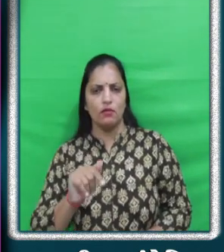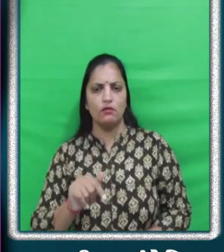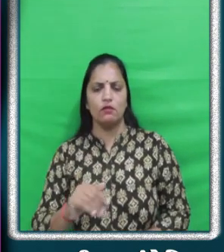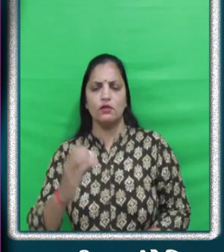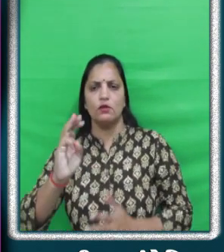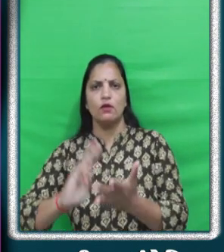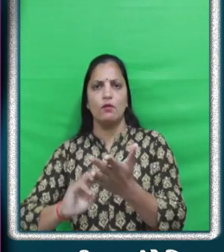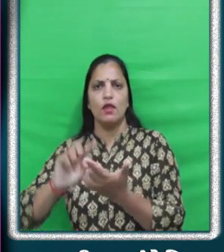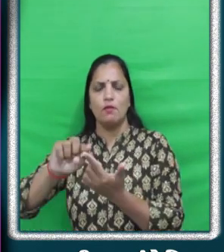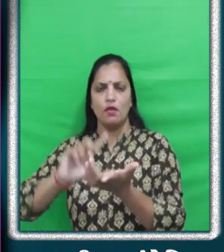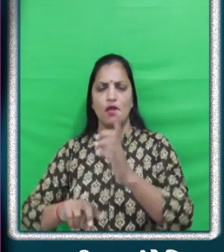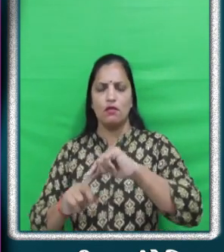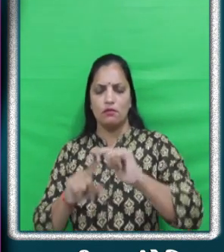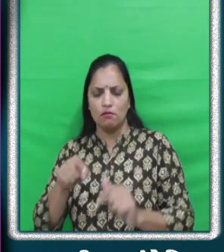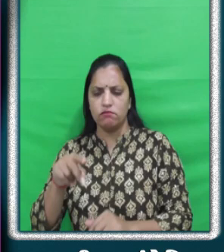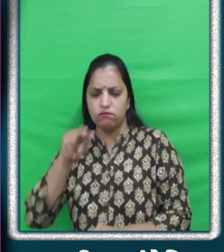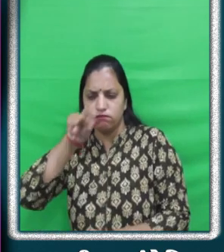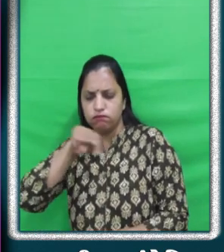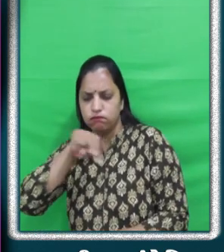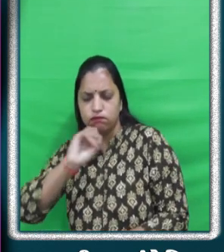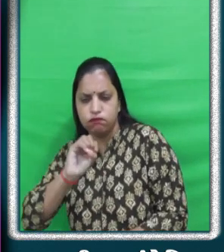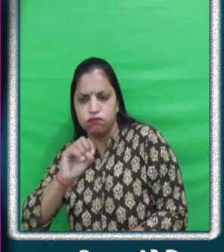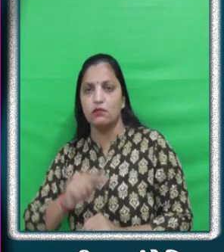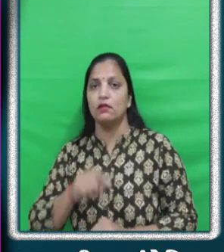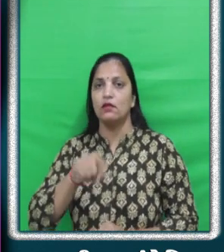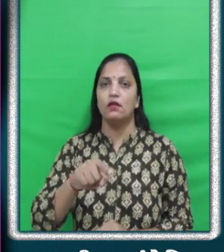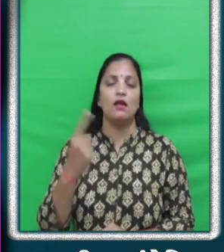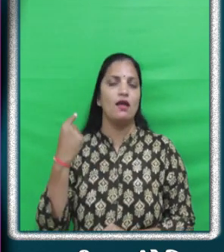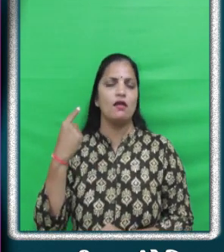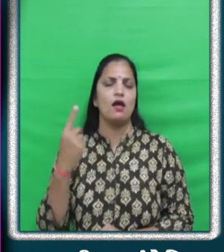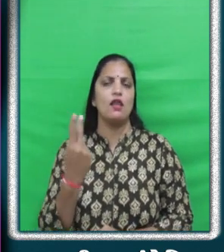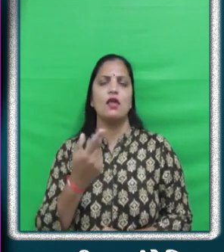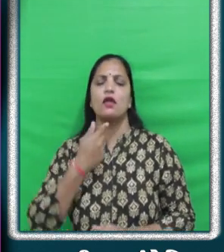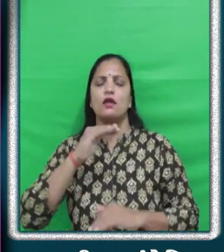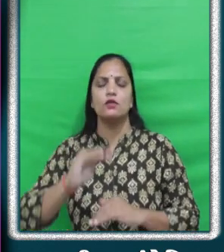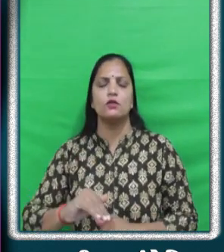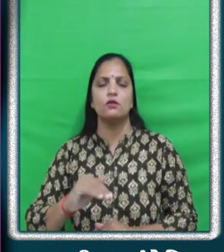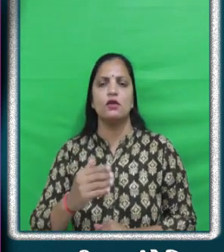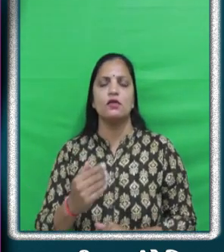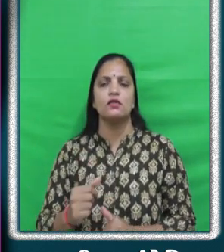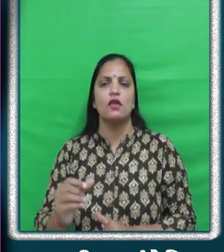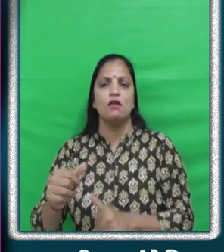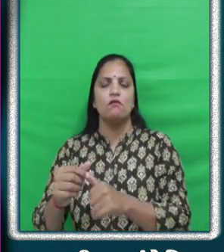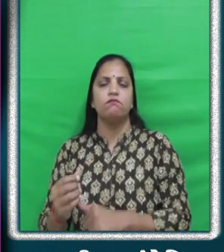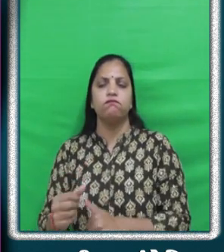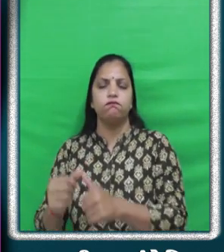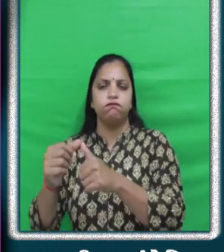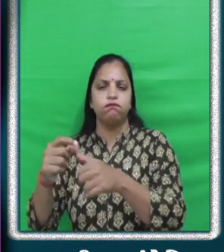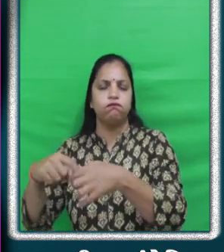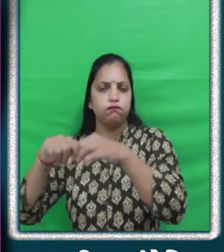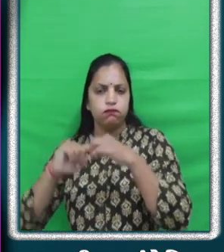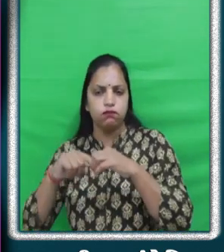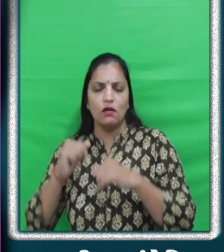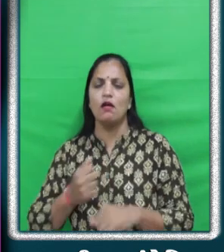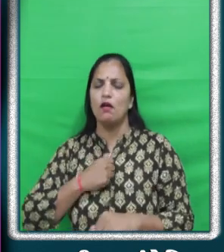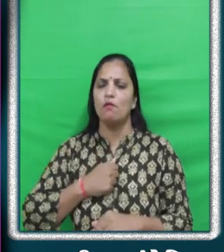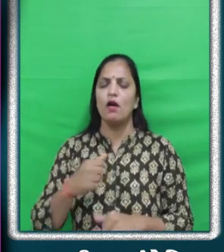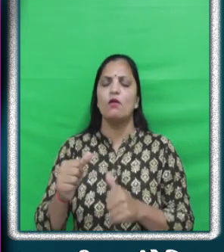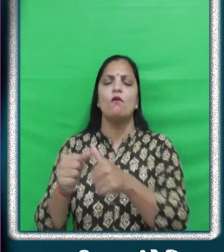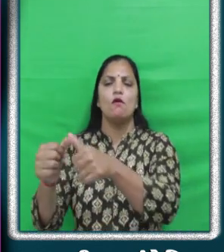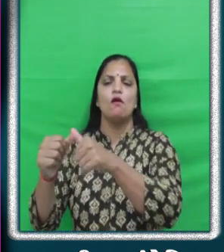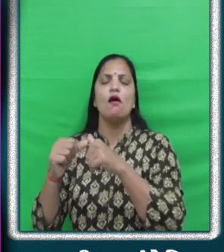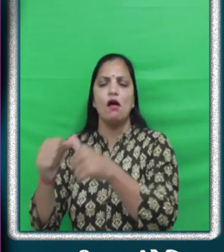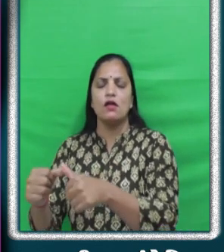કે તમારી કમેન્ટ વાંચતા નથી, એક વિદ્યાર્થી મિત્રએ કાલે એવી કમેન્ટ કરી હતી કે મેમ અમારો જવાબ કેમ